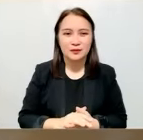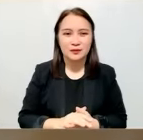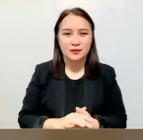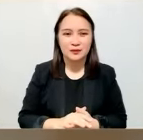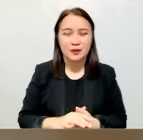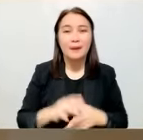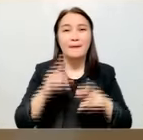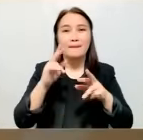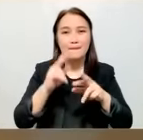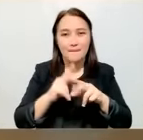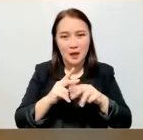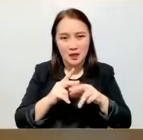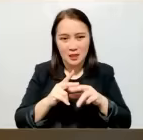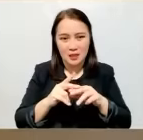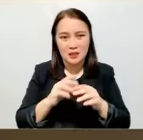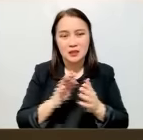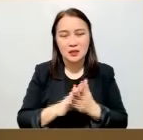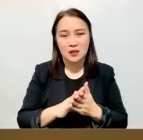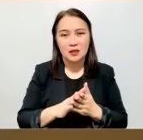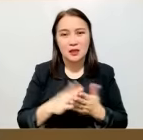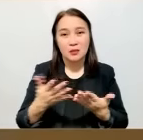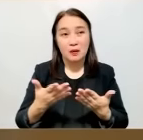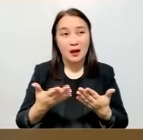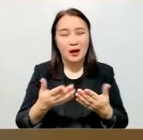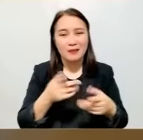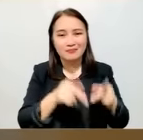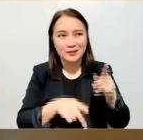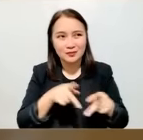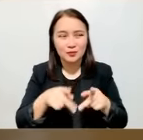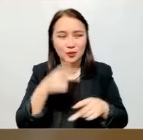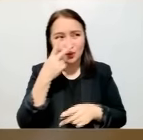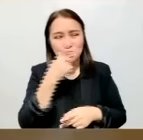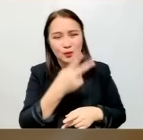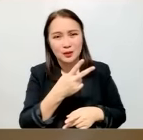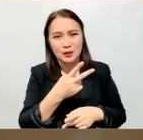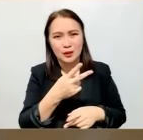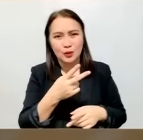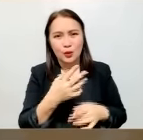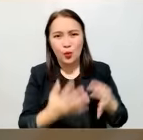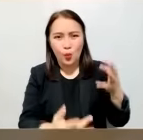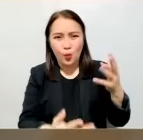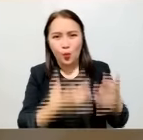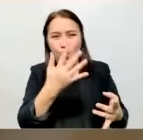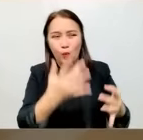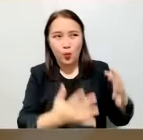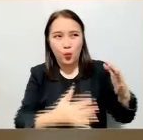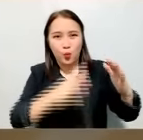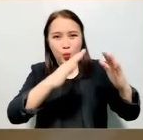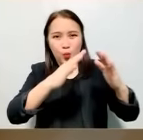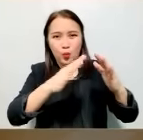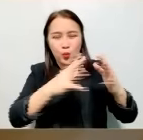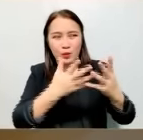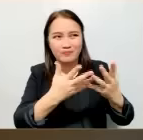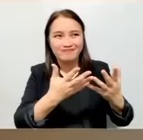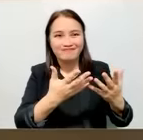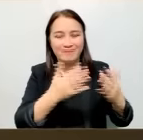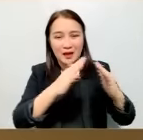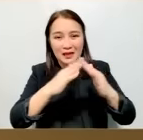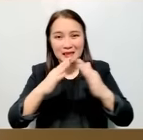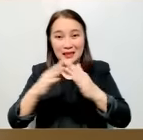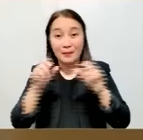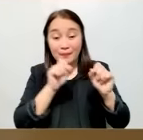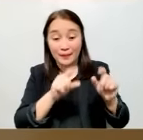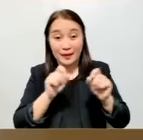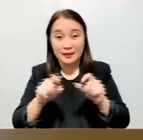Walang ibang nagawa ang mga residente kundi panoorin na lang ang paglamon ng apoy sa ilang tindahan sa pamosong Manawag Church sa Pangasinan